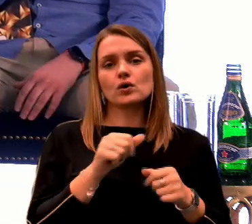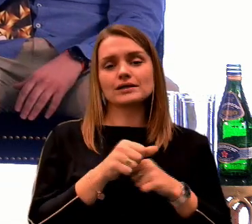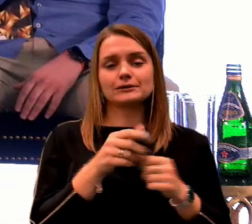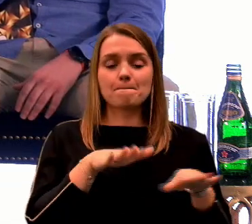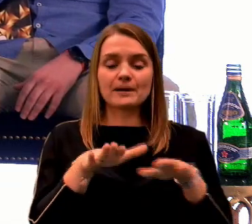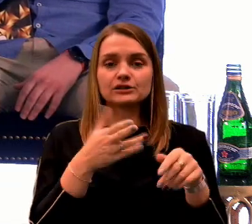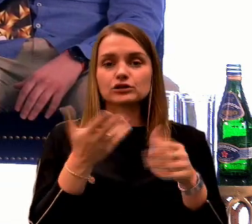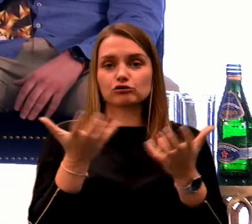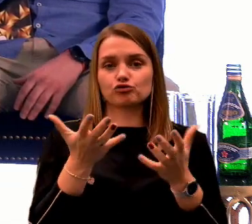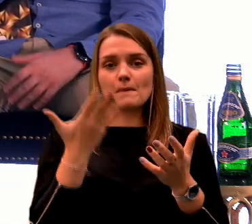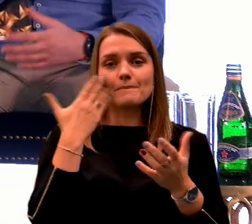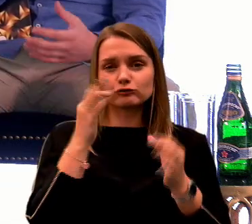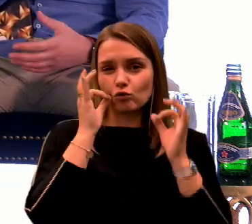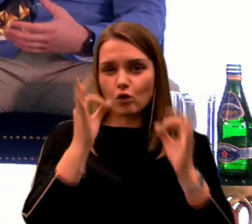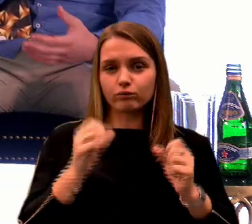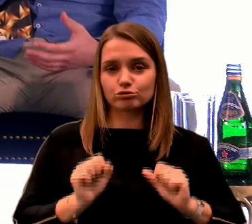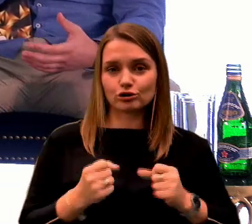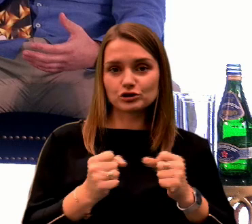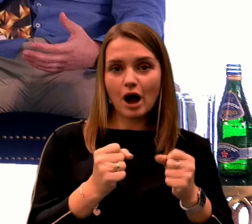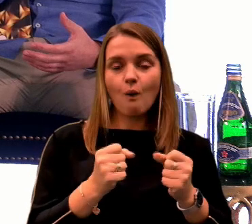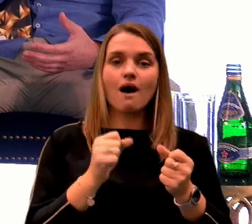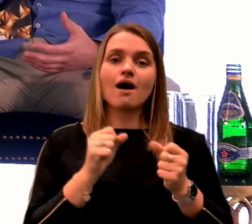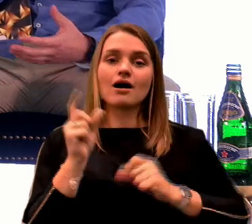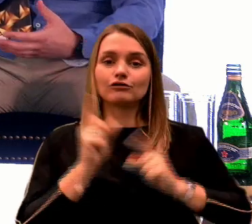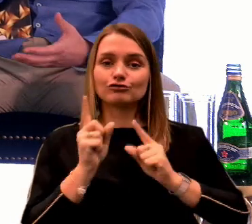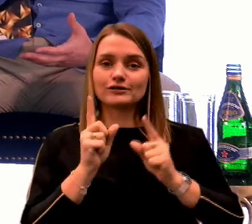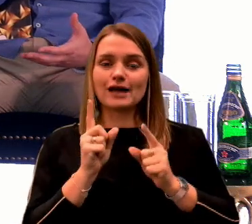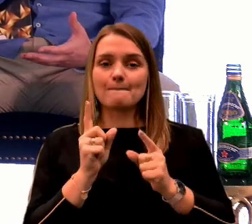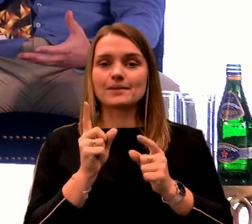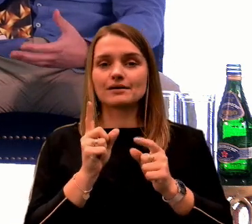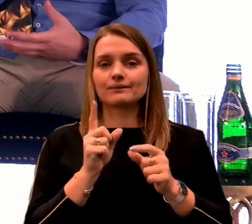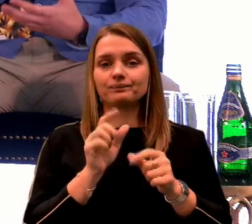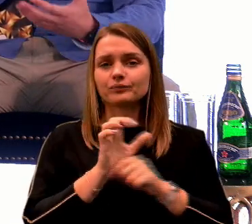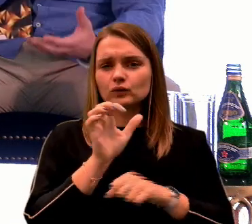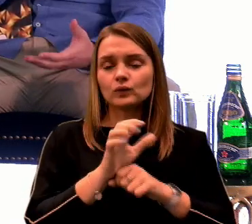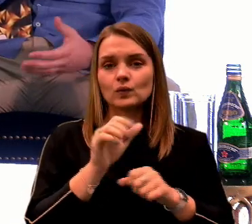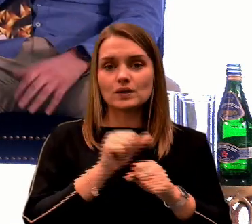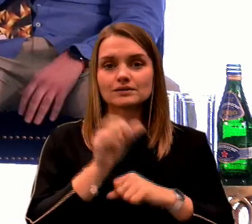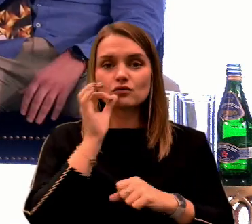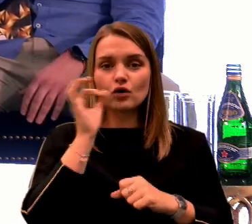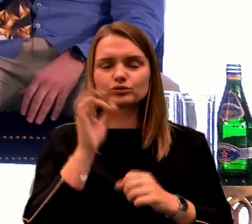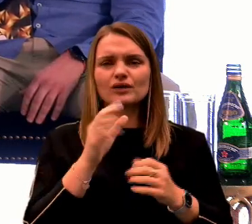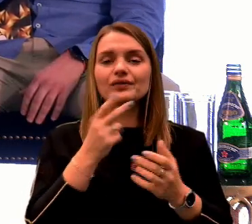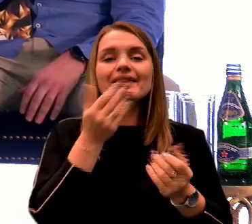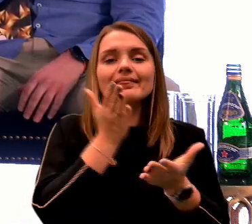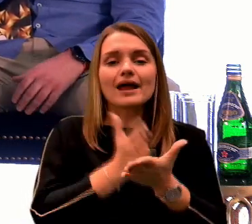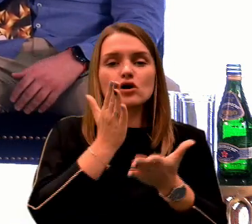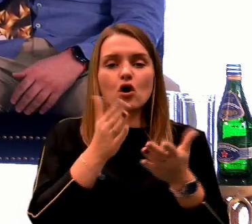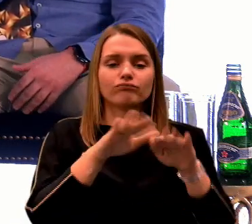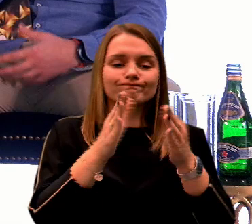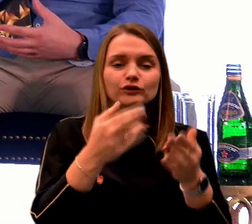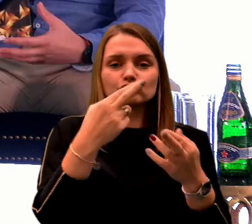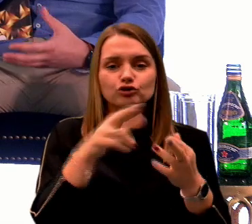tam, kiedy wiemy, że faktycznie wytwarzamy jakiś produkt. Produkt rozumiany niekoniecznie jak coś fizycznego, bo